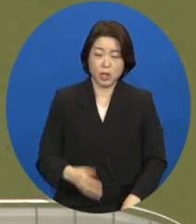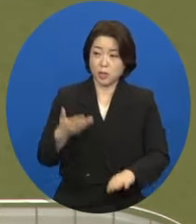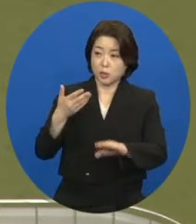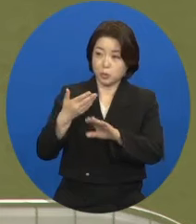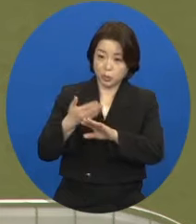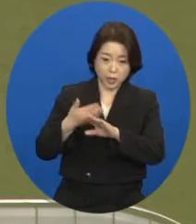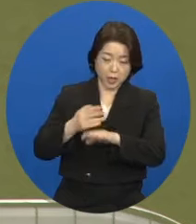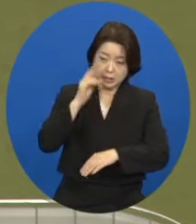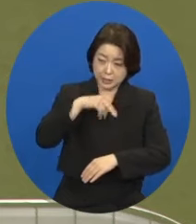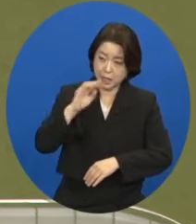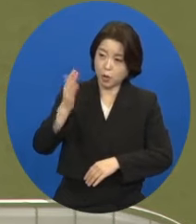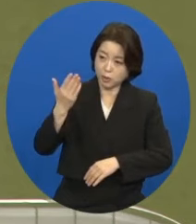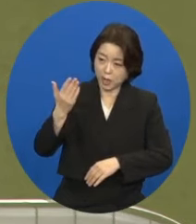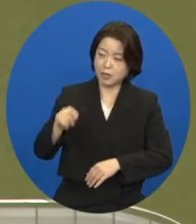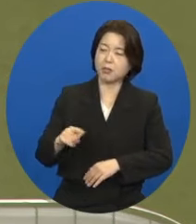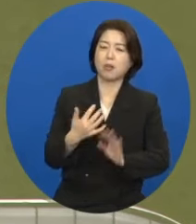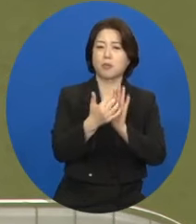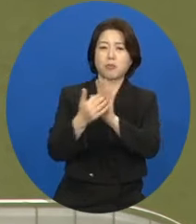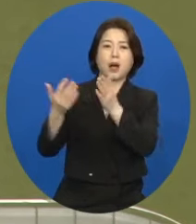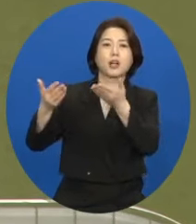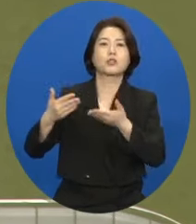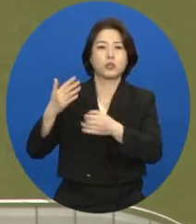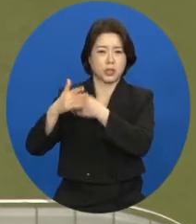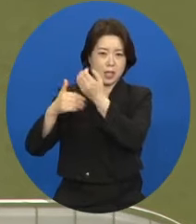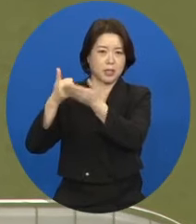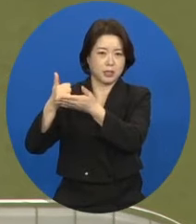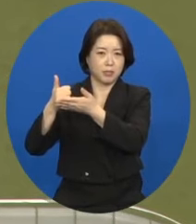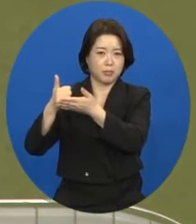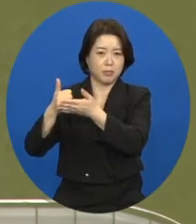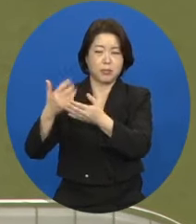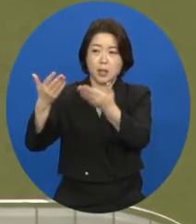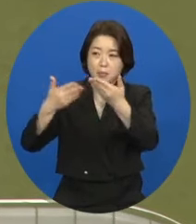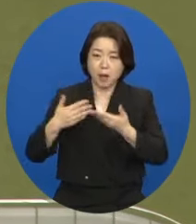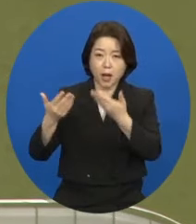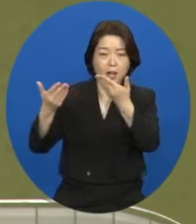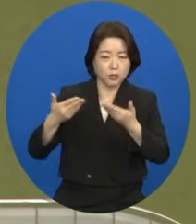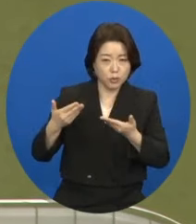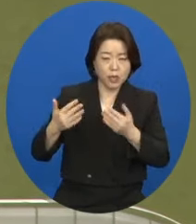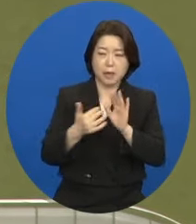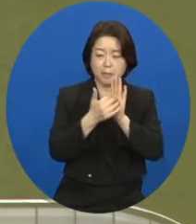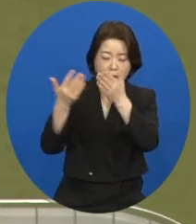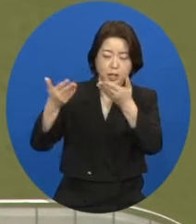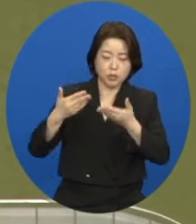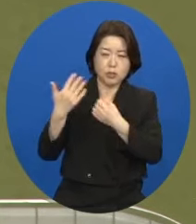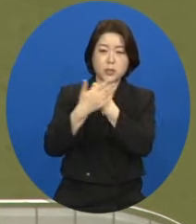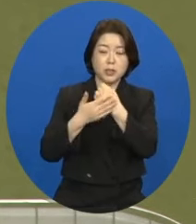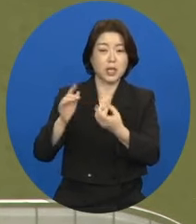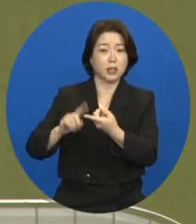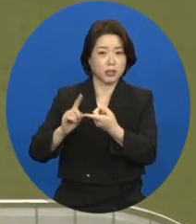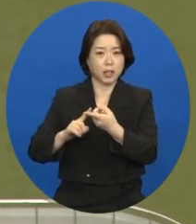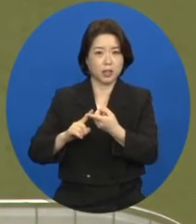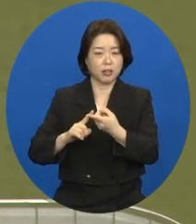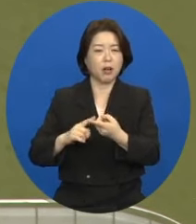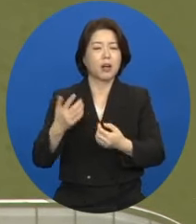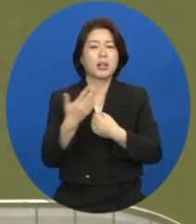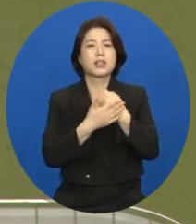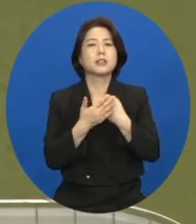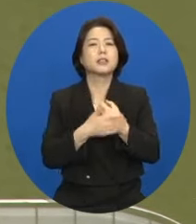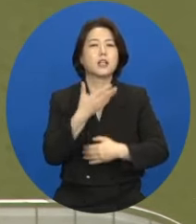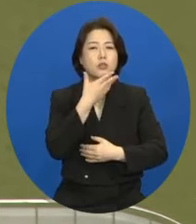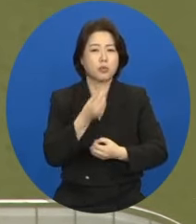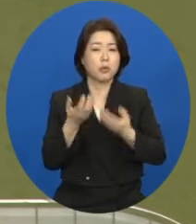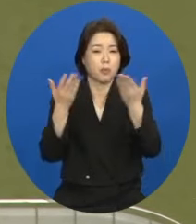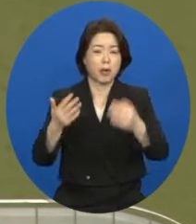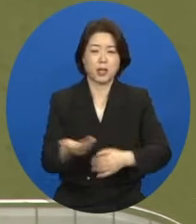않도록 그렇게 막아주시는 거예요. 여러분, 막아주심이 은혜인 줄로 믿으시길 축복합니다. 막아주시는 은혜가 여러분들의